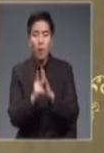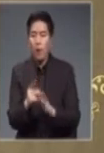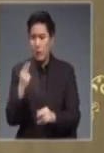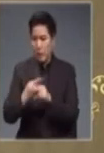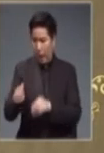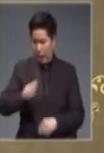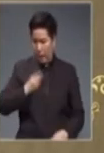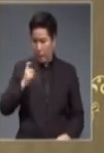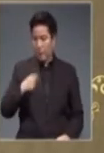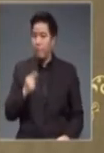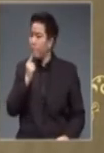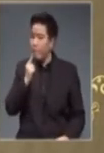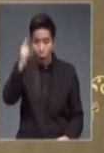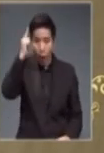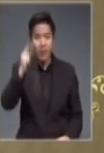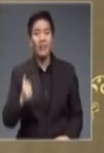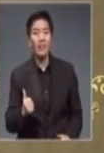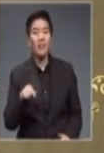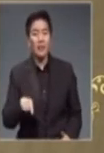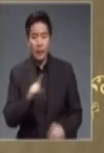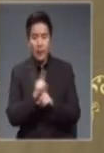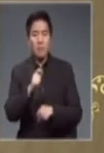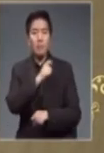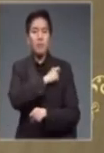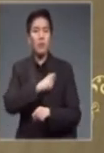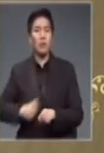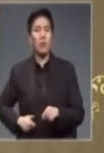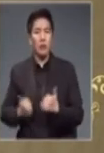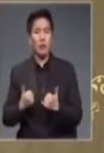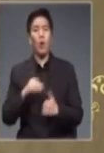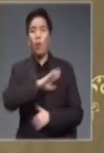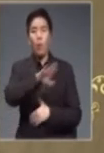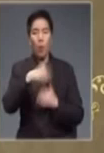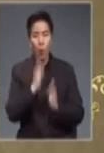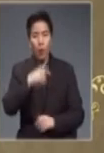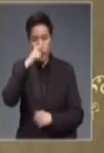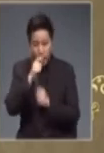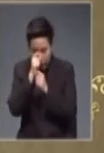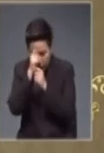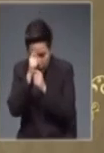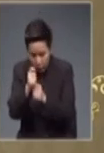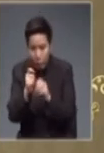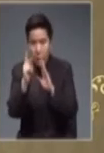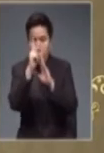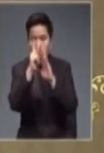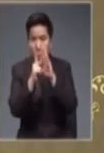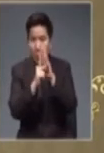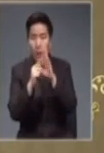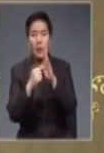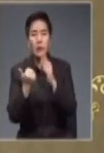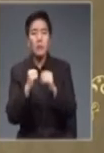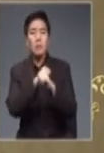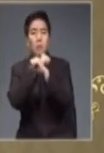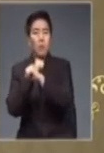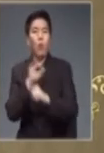พอนะครับไปพร้อมกับการลงทุนสร้างโครงสร้างพื้นฐานใหม่ๆนะครับเป็นทางเลือกเป็นโอกาสให้ประชาชนหลายอย่าง